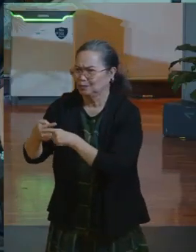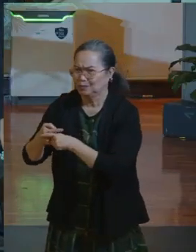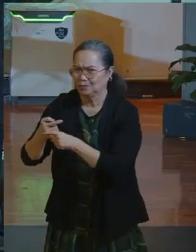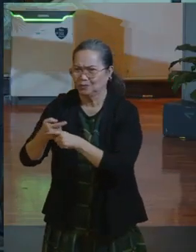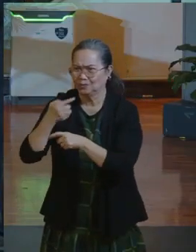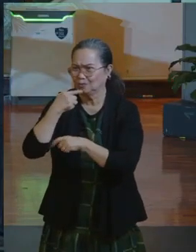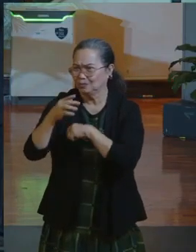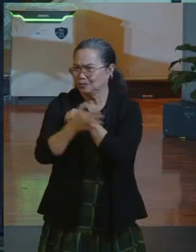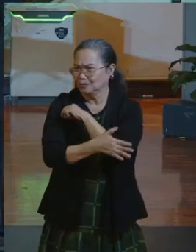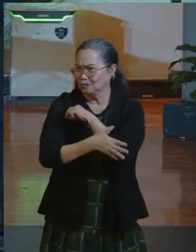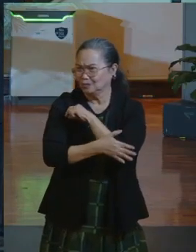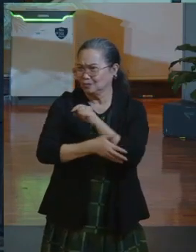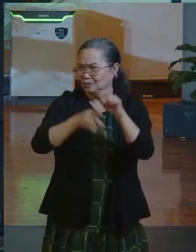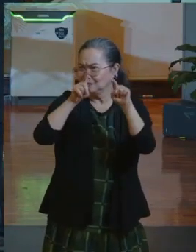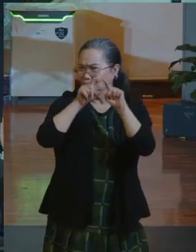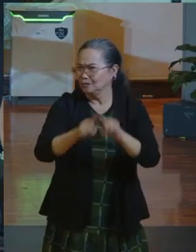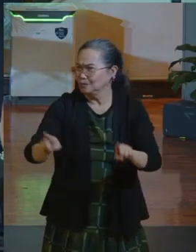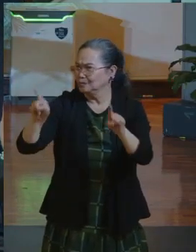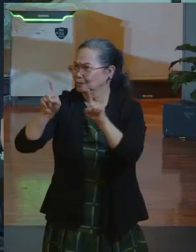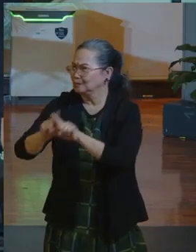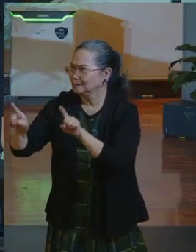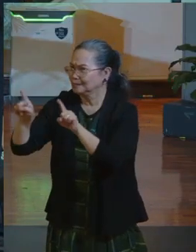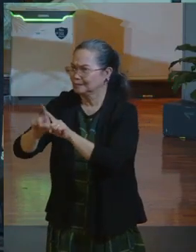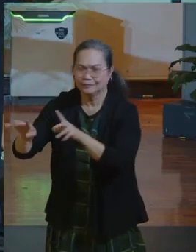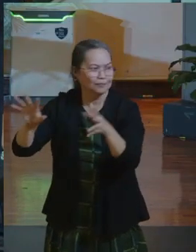bansa, kasiraan.